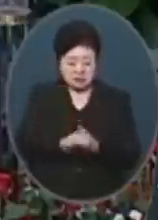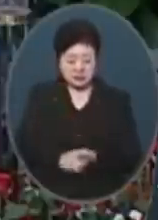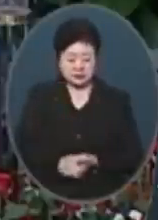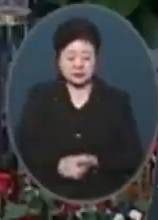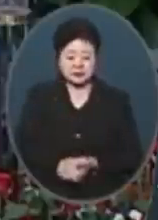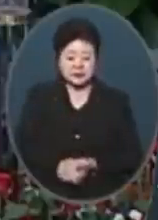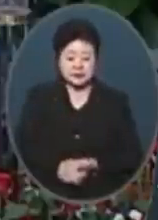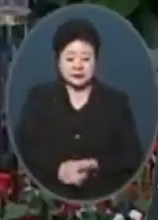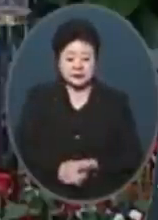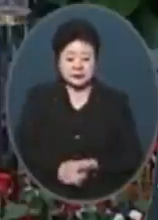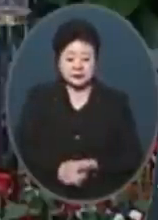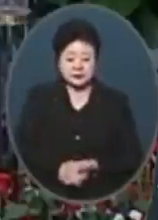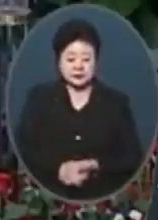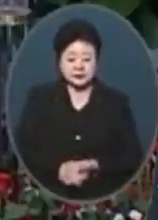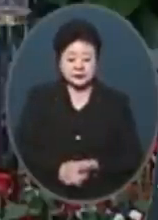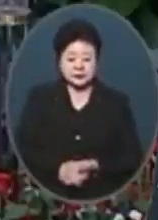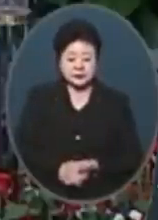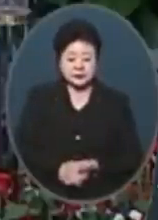이루어지는 것입니다.